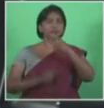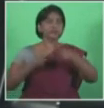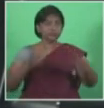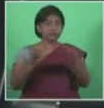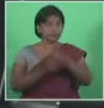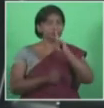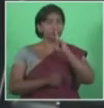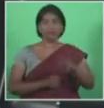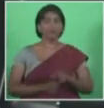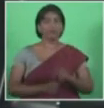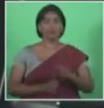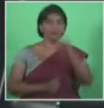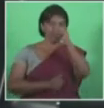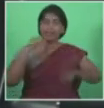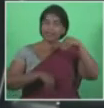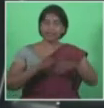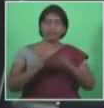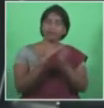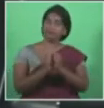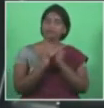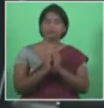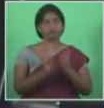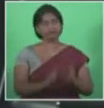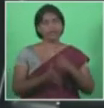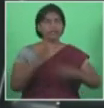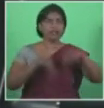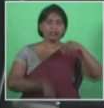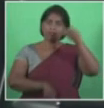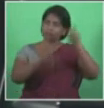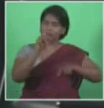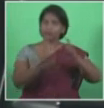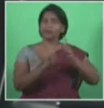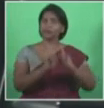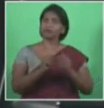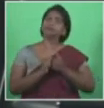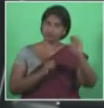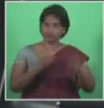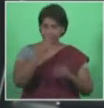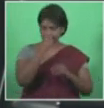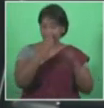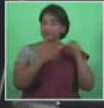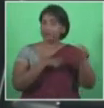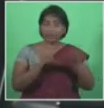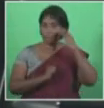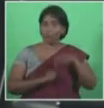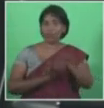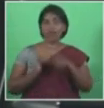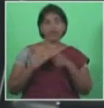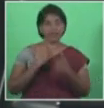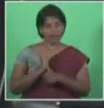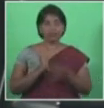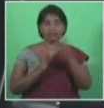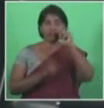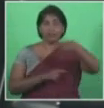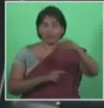පක්ෂය කියනවා නෑ මේ දූෂිත පැතිවරණ ක්‍රමේ මේ දූෂිත දේශපාලඥයන්ට මේ ක්‍රමයට යන්න දෙන්න කියලා. ඒක නෙවෙයිද මේ කියන්නේ? මේක